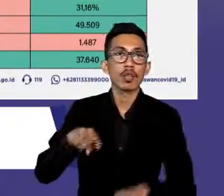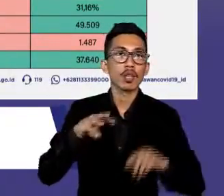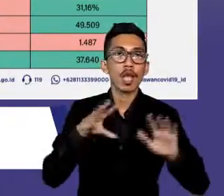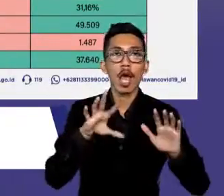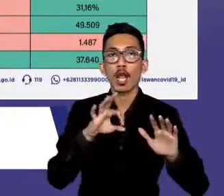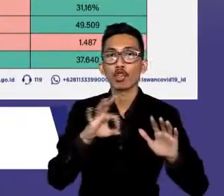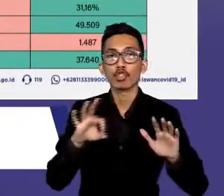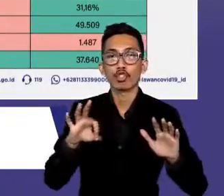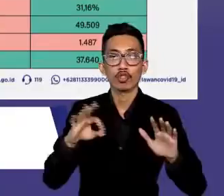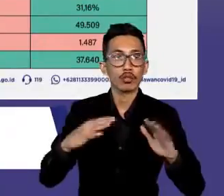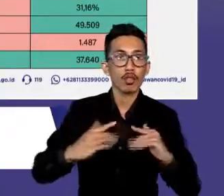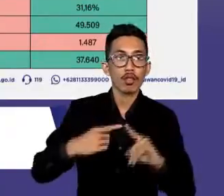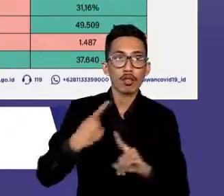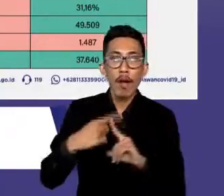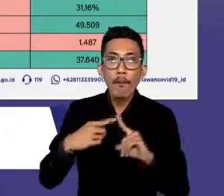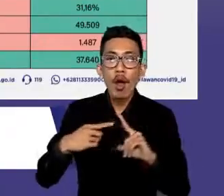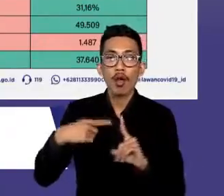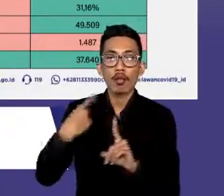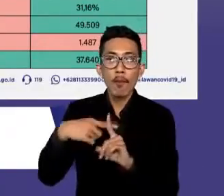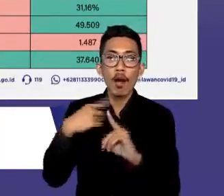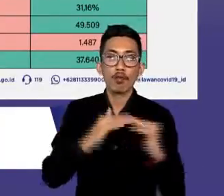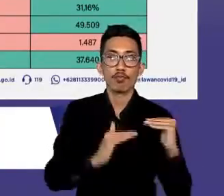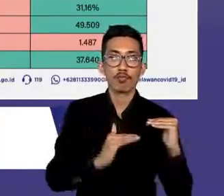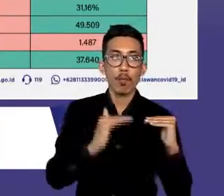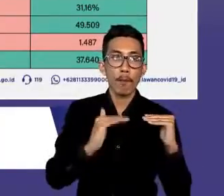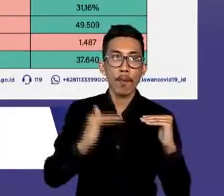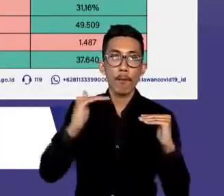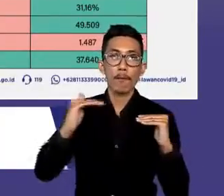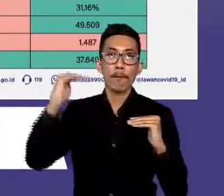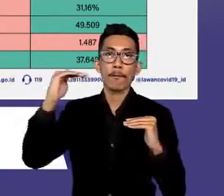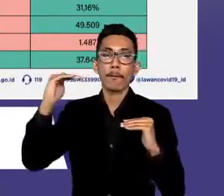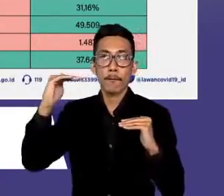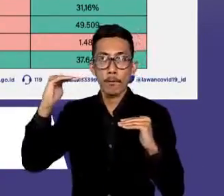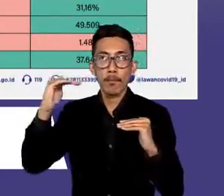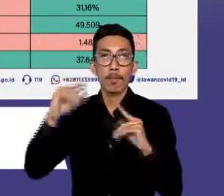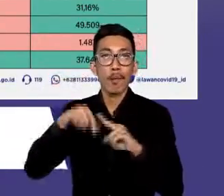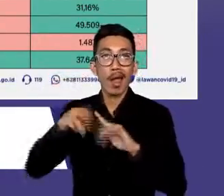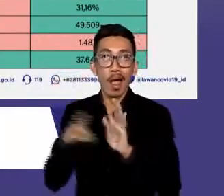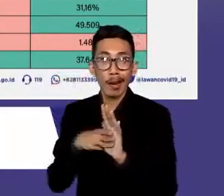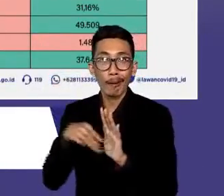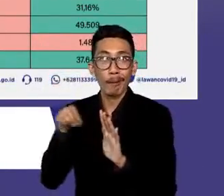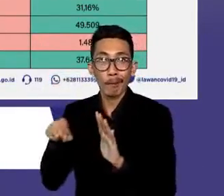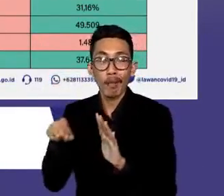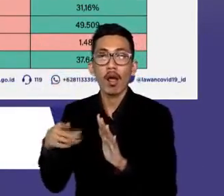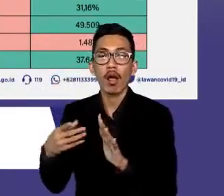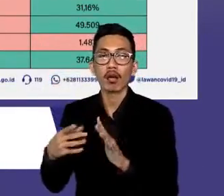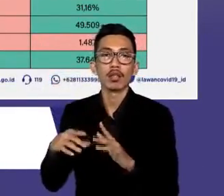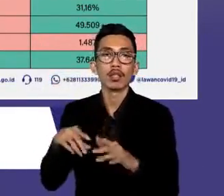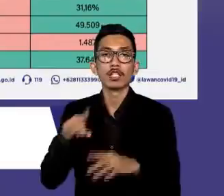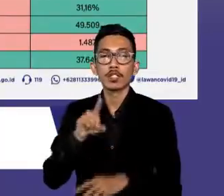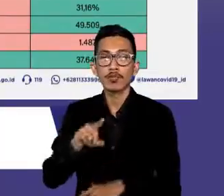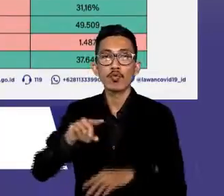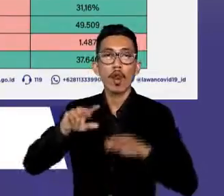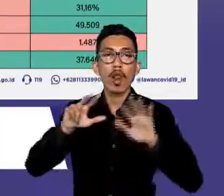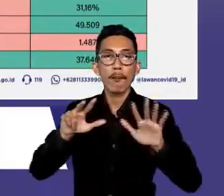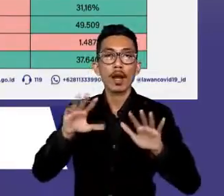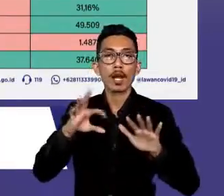dan meningkat lagi pada ppkm level 1 sampai dengan 4 menjadi 1487